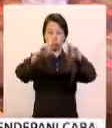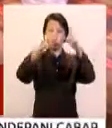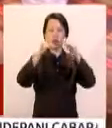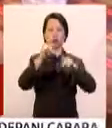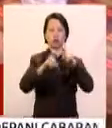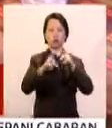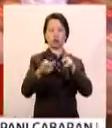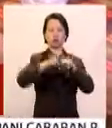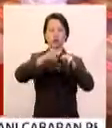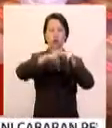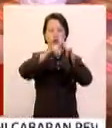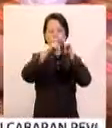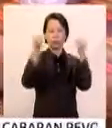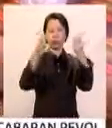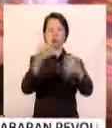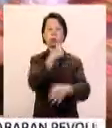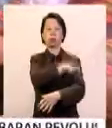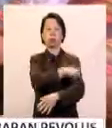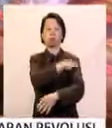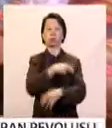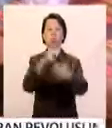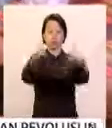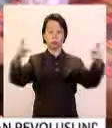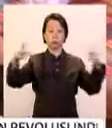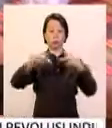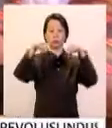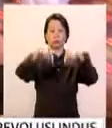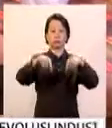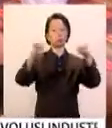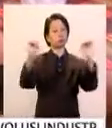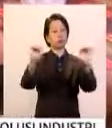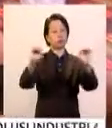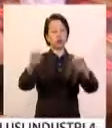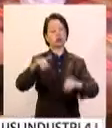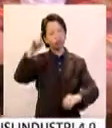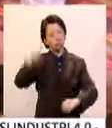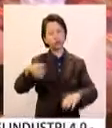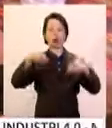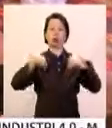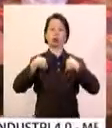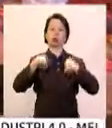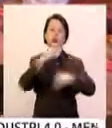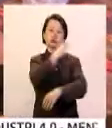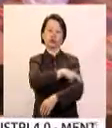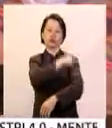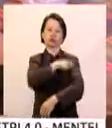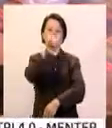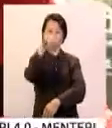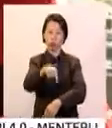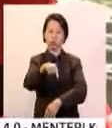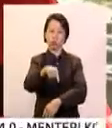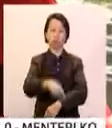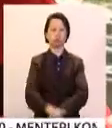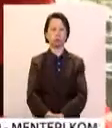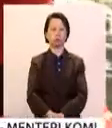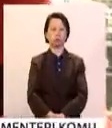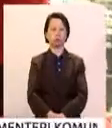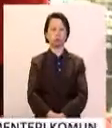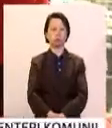bertambah ramai, sedangkan hospital tak ada di kawasan ini. Jadi amat perlu sebuah hospital ditubuhkan di kawasan Seminyih ini.